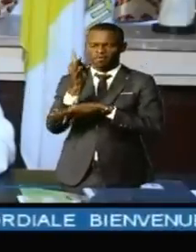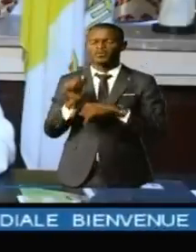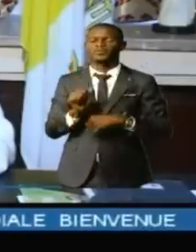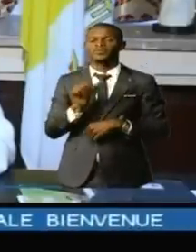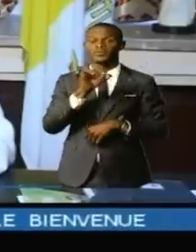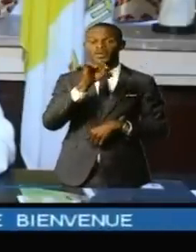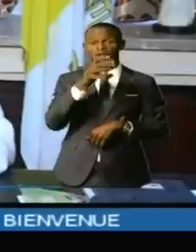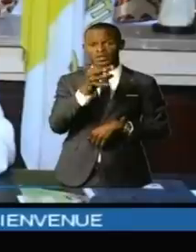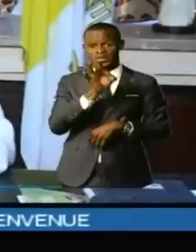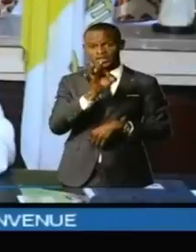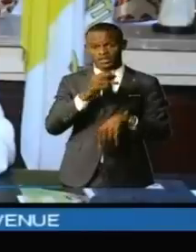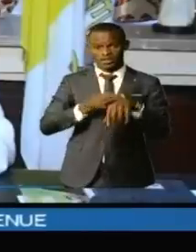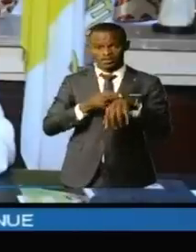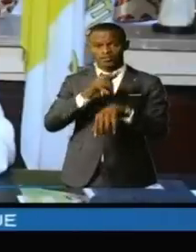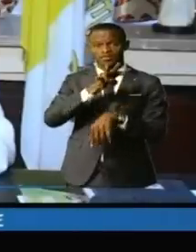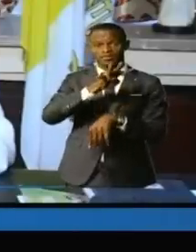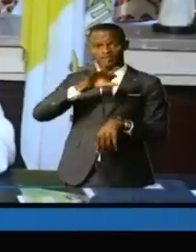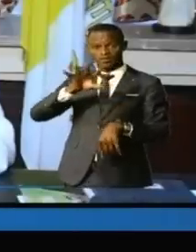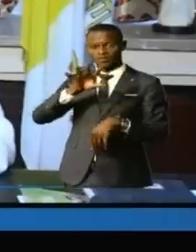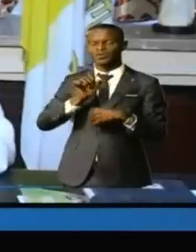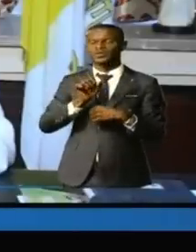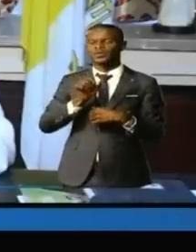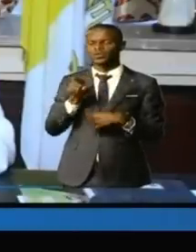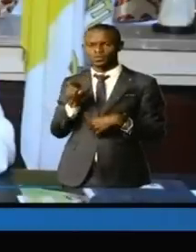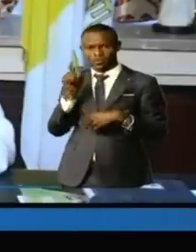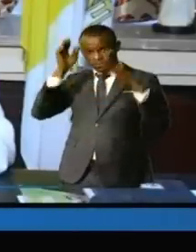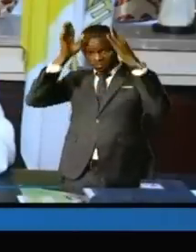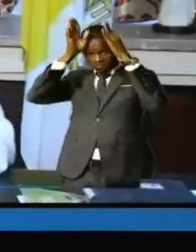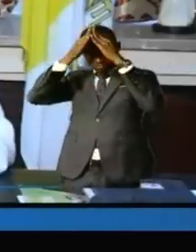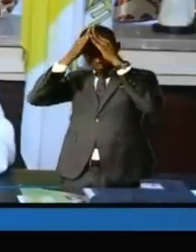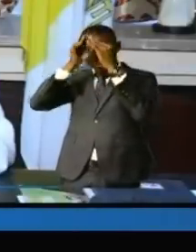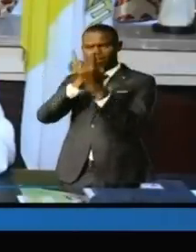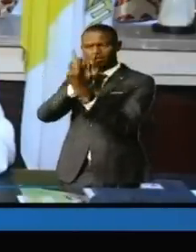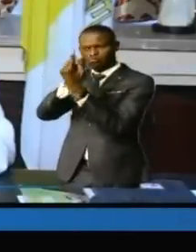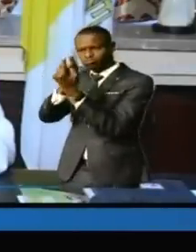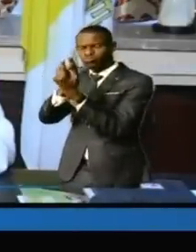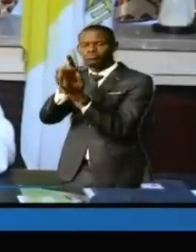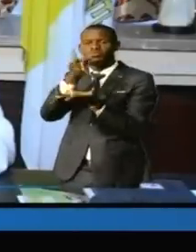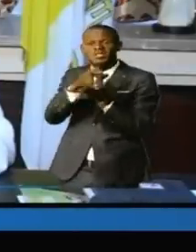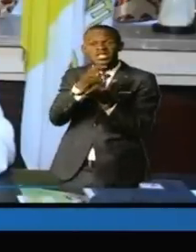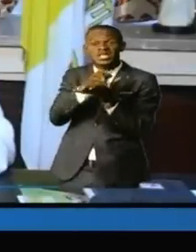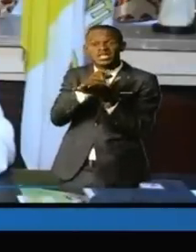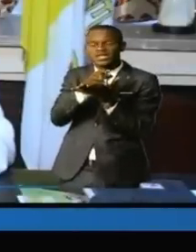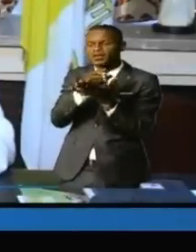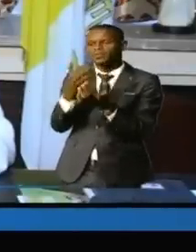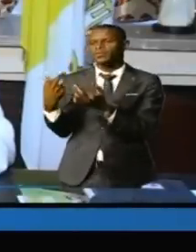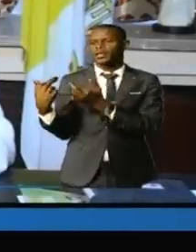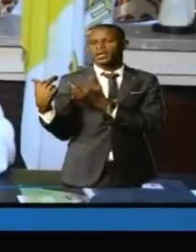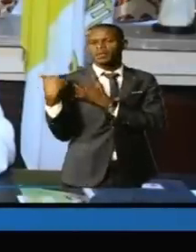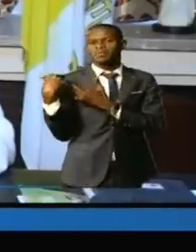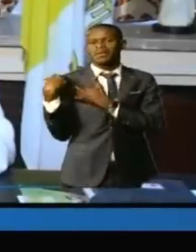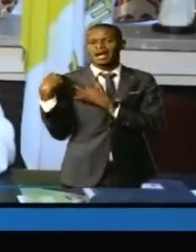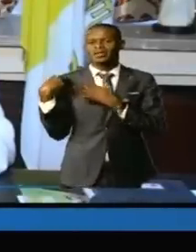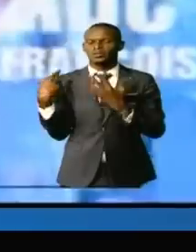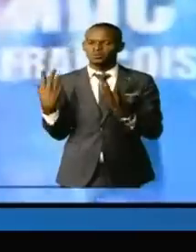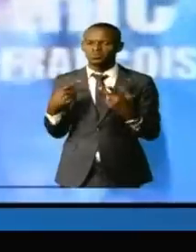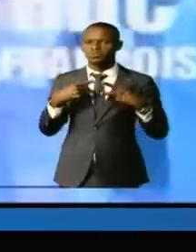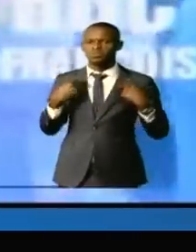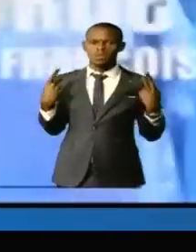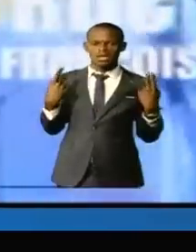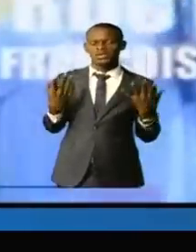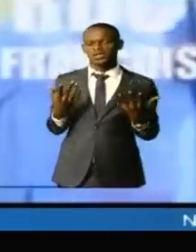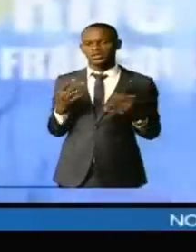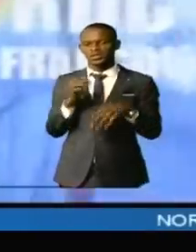19h45, rencontre privée avec les membres de la Compagnie de Jésus à l'Annonciature apostolique